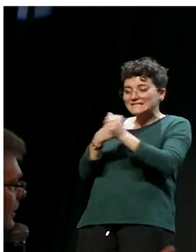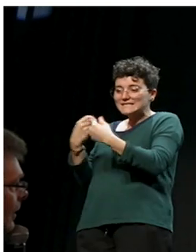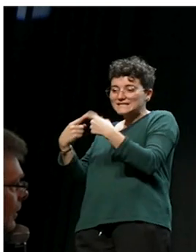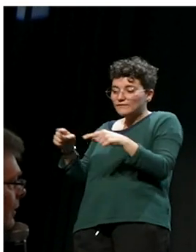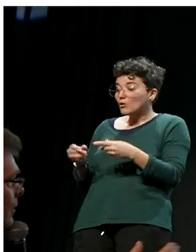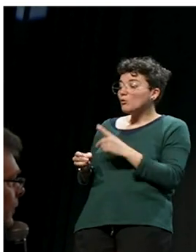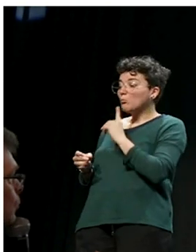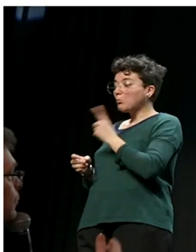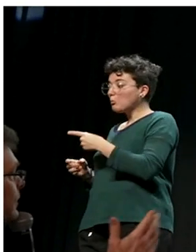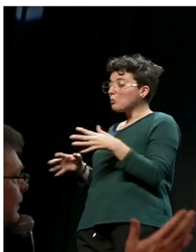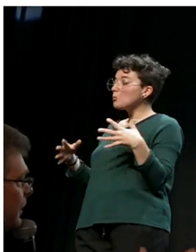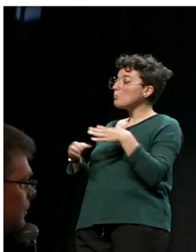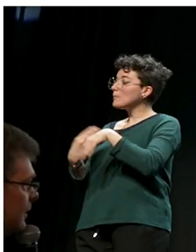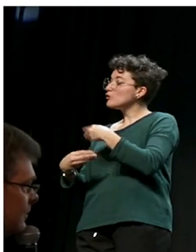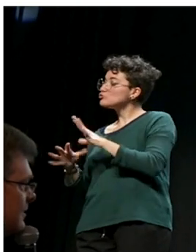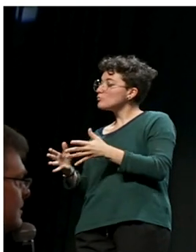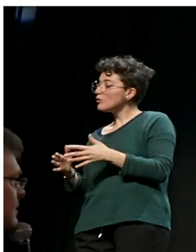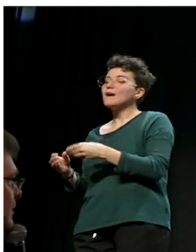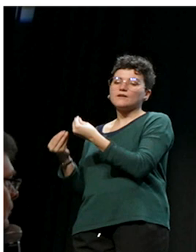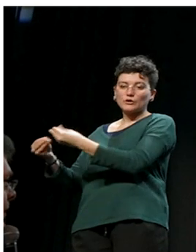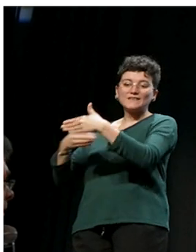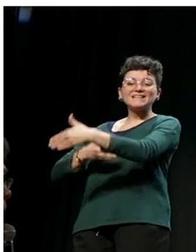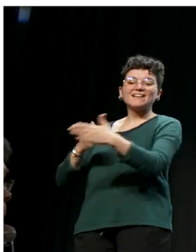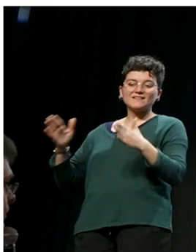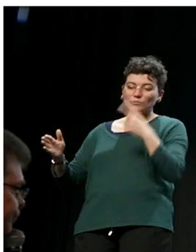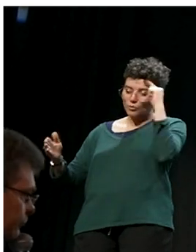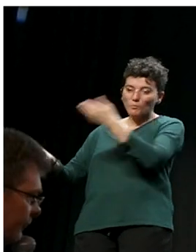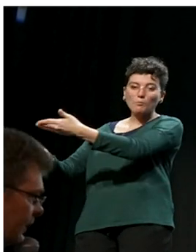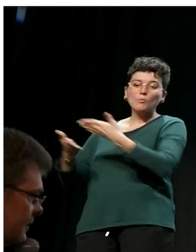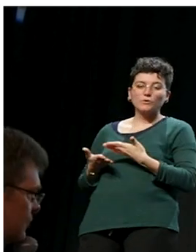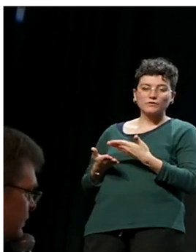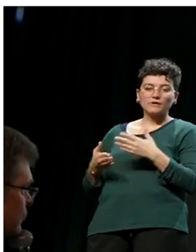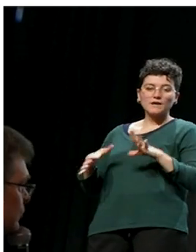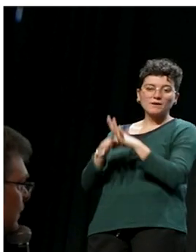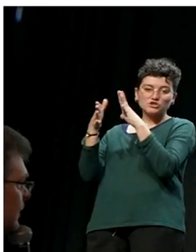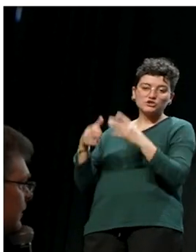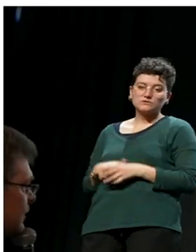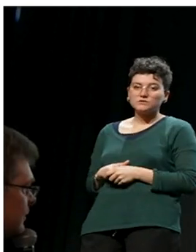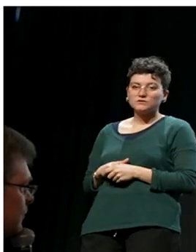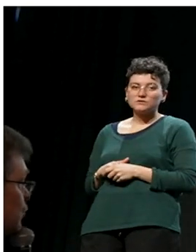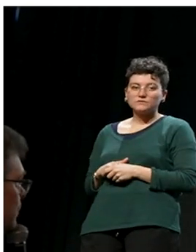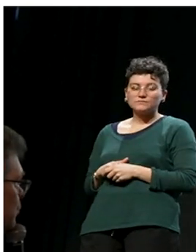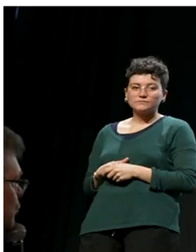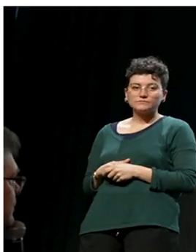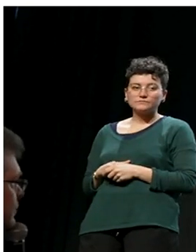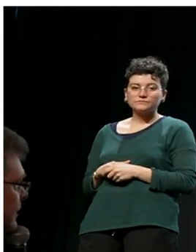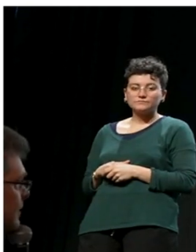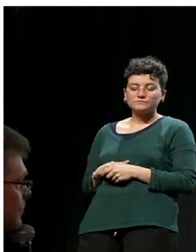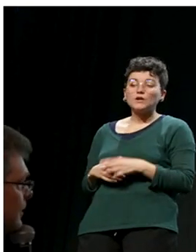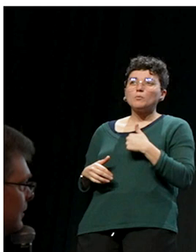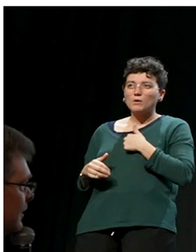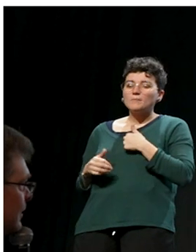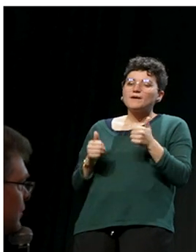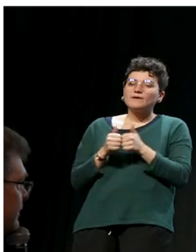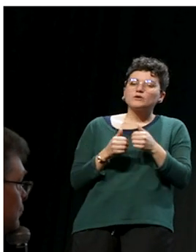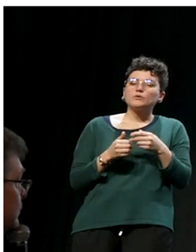contraindre l'IA, enfin de lui donner un périmètre stylistique dans lequel elle évolue. Ces outils sont, moi j'en ai beaucoup discuté avec les